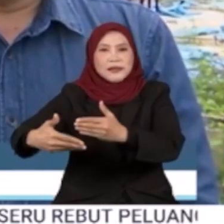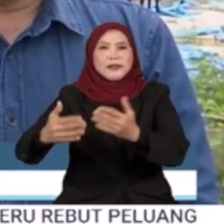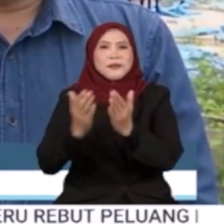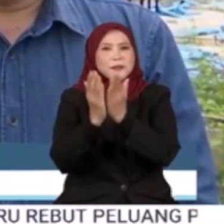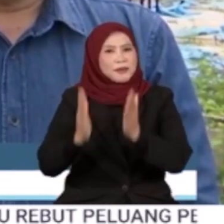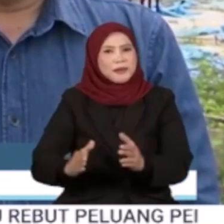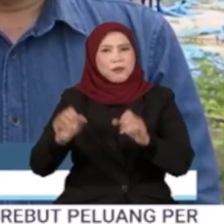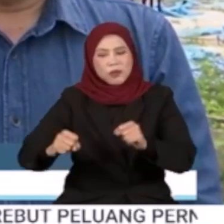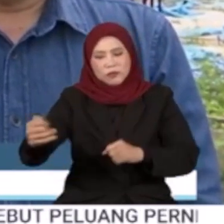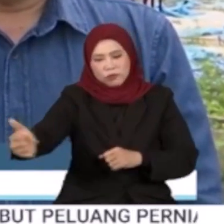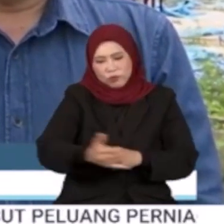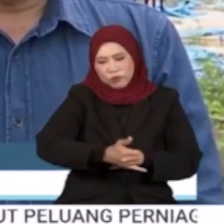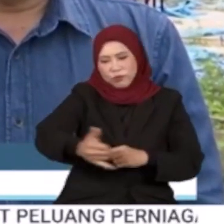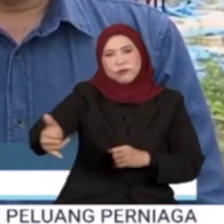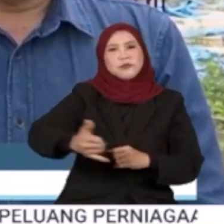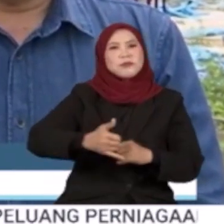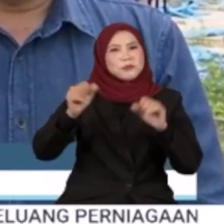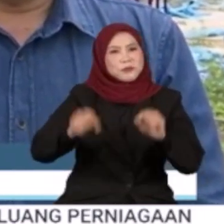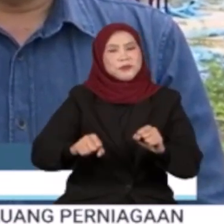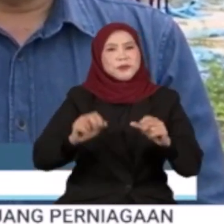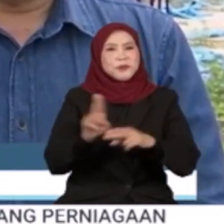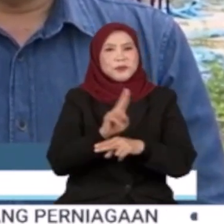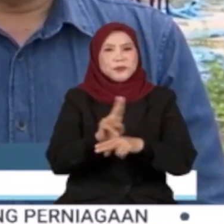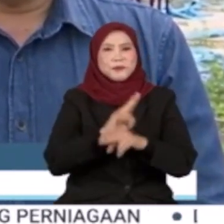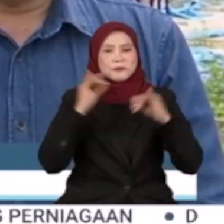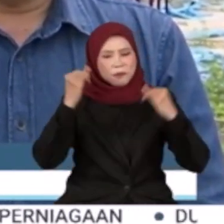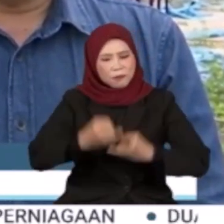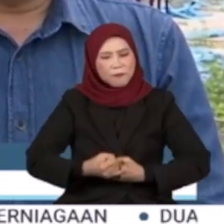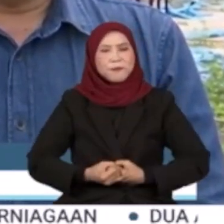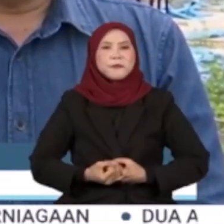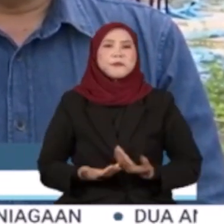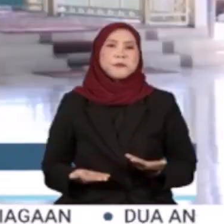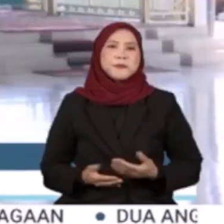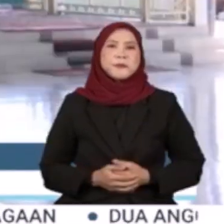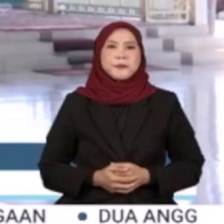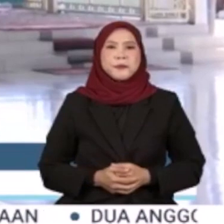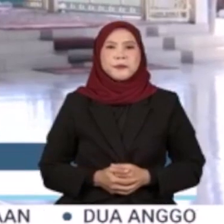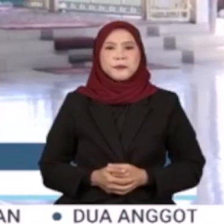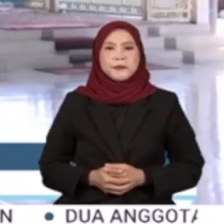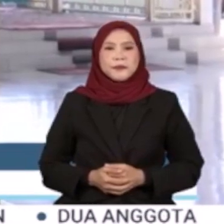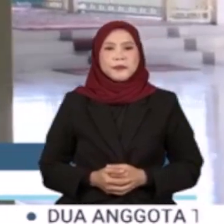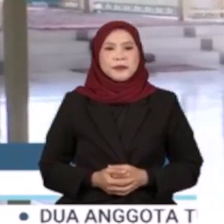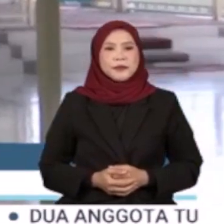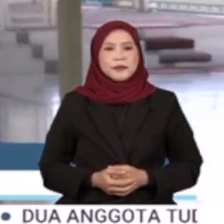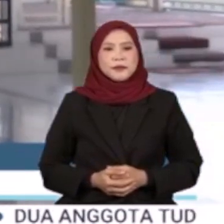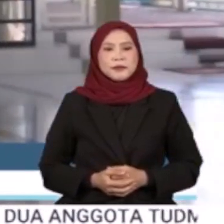pelajar-pelajar boleh gunakan, boleh menempatkan masjid ini sepenuh-penuhnya.